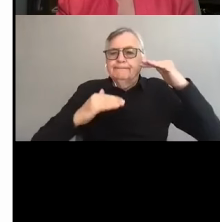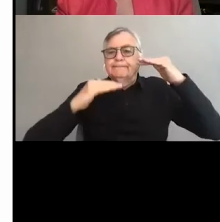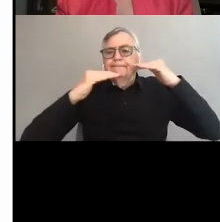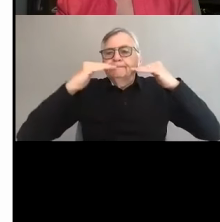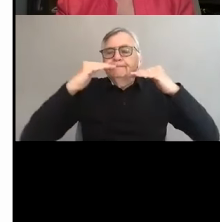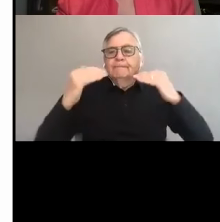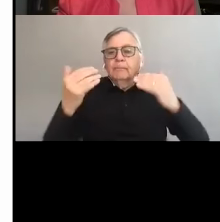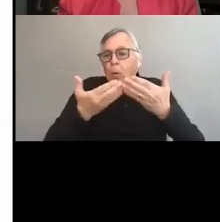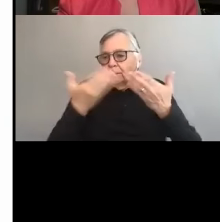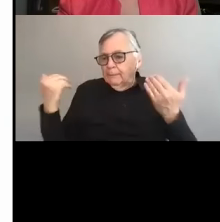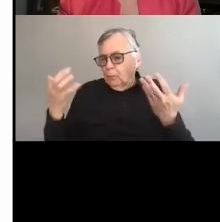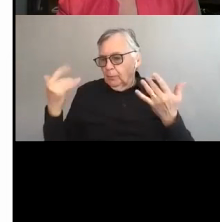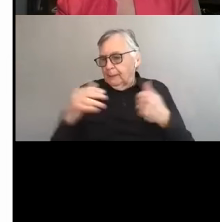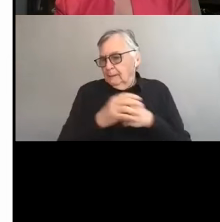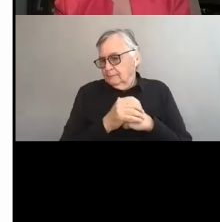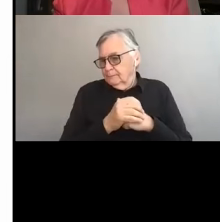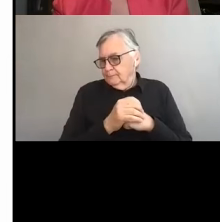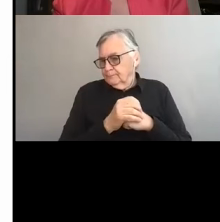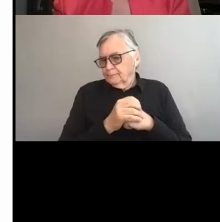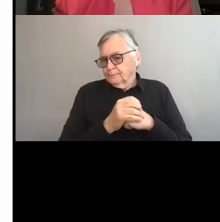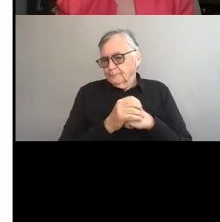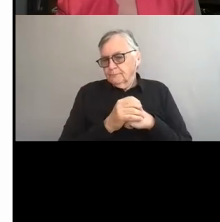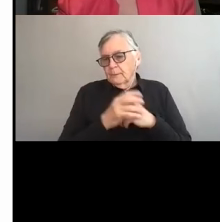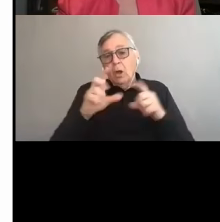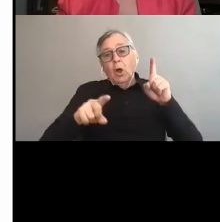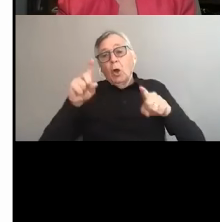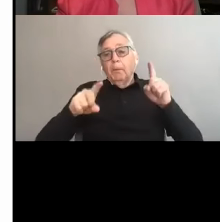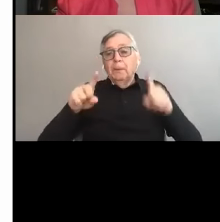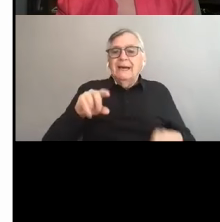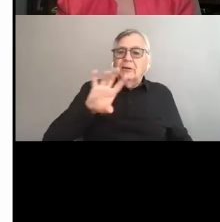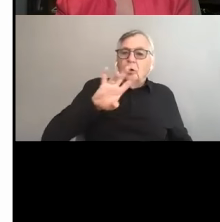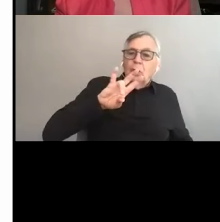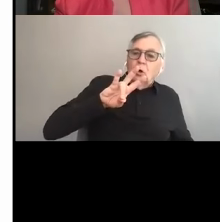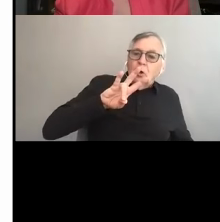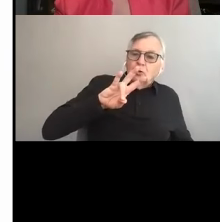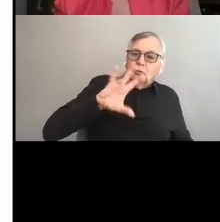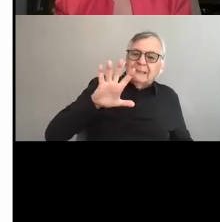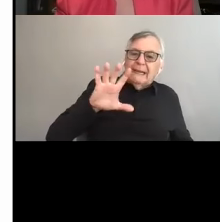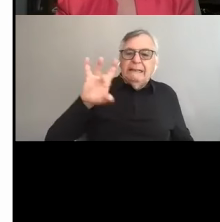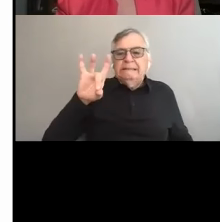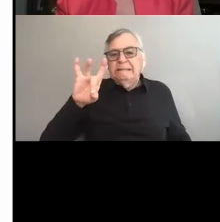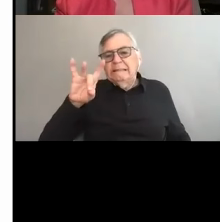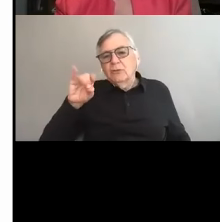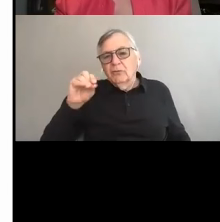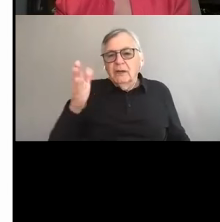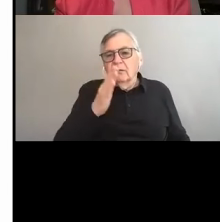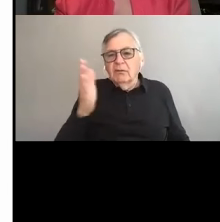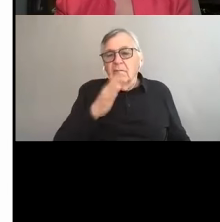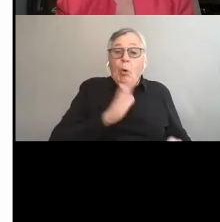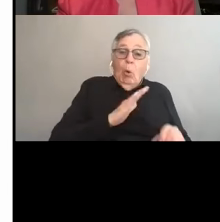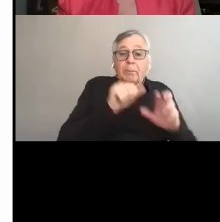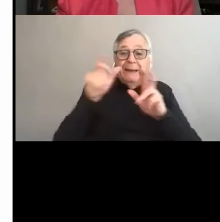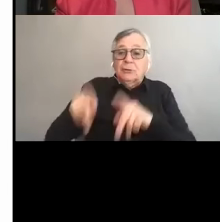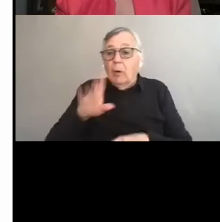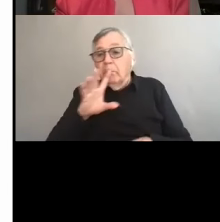pour enrayer l'épidémie. On estime que c'est entre 75 et 85 %. Certains disent 60 %, je ne